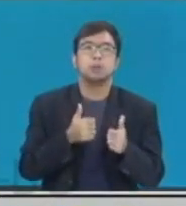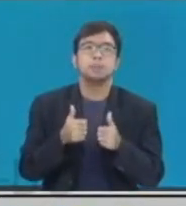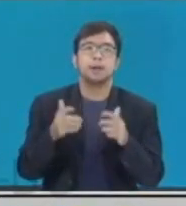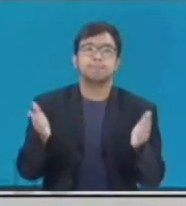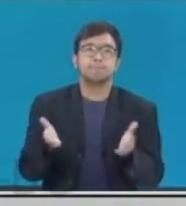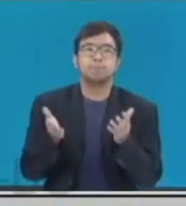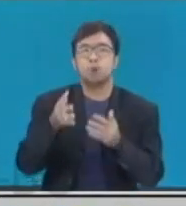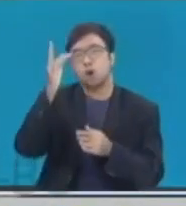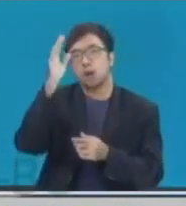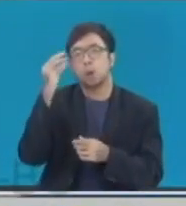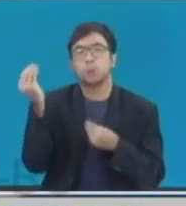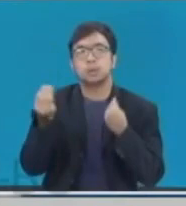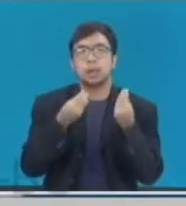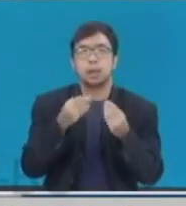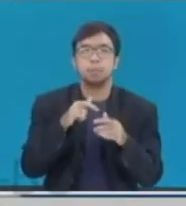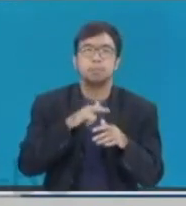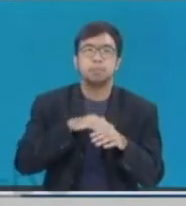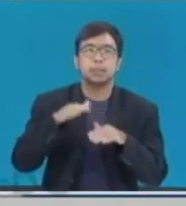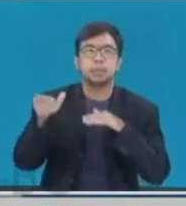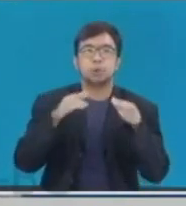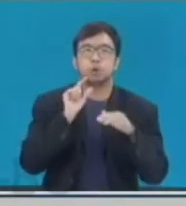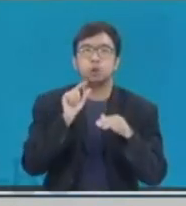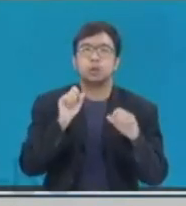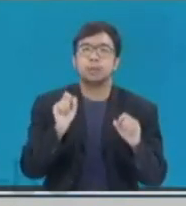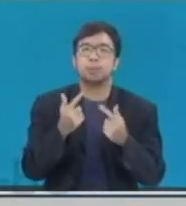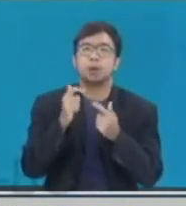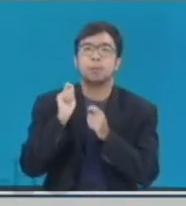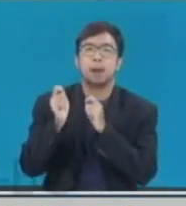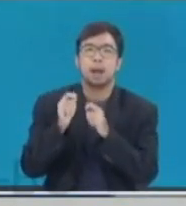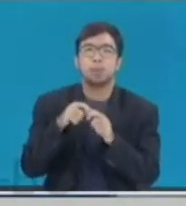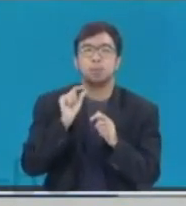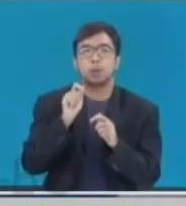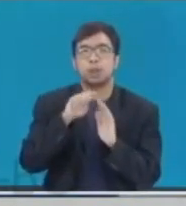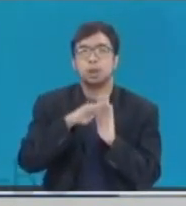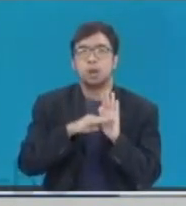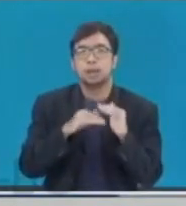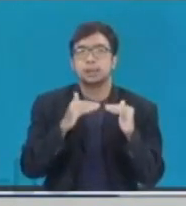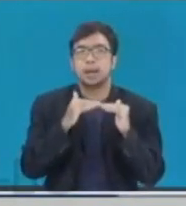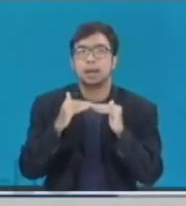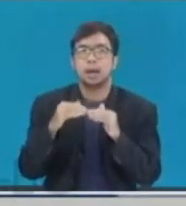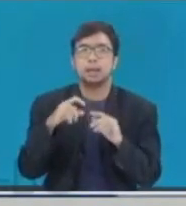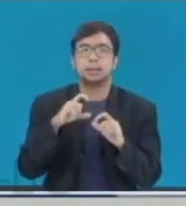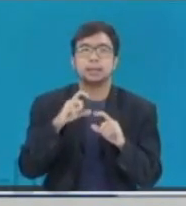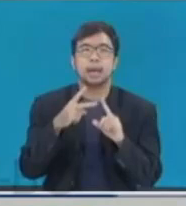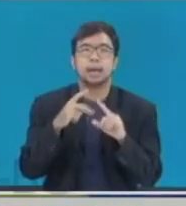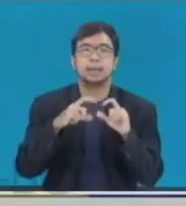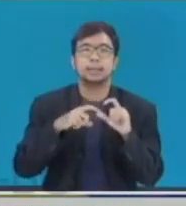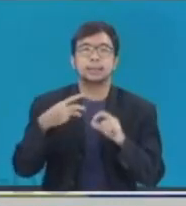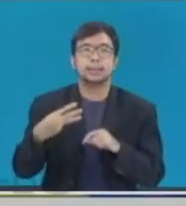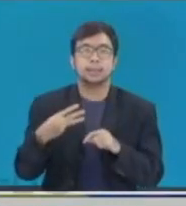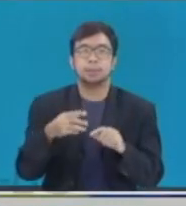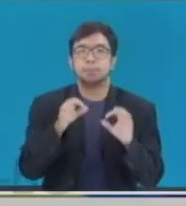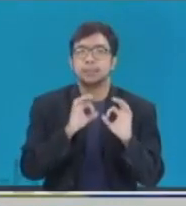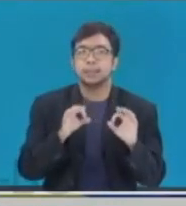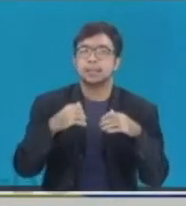nantinya, yaitu dengan menerapkan standar baru industri pariwisata CHSE, Cleanliness, Health,